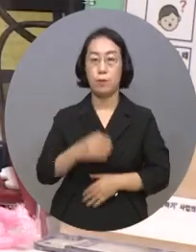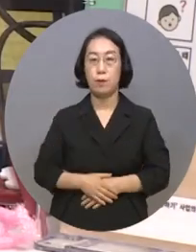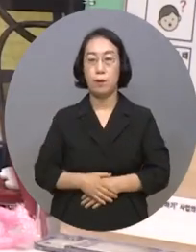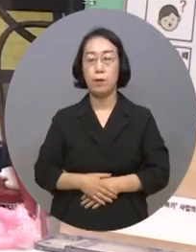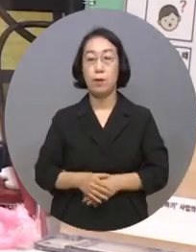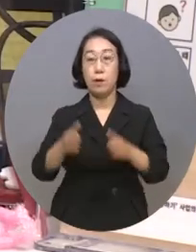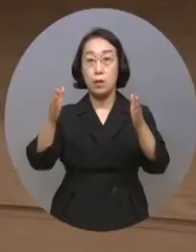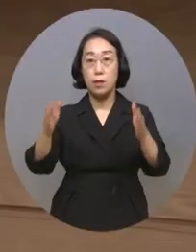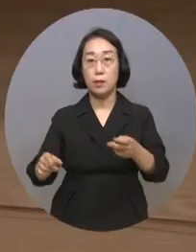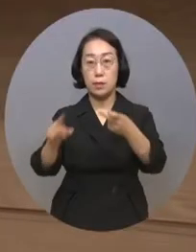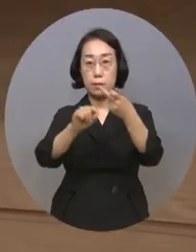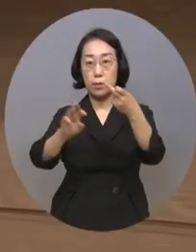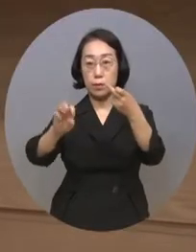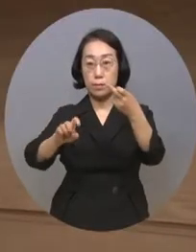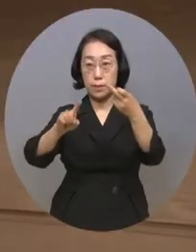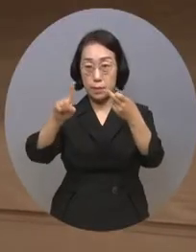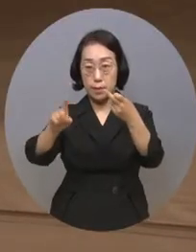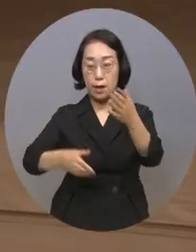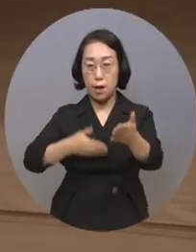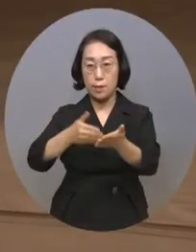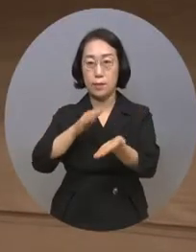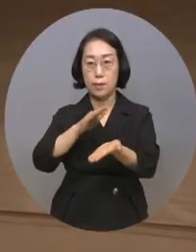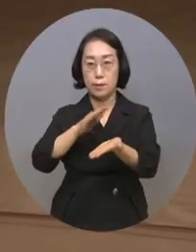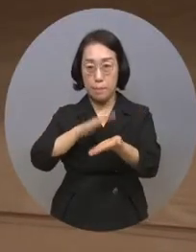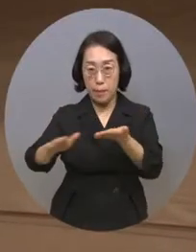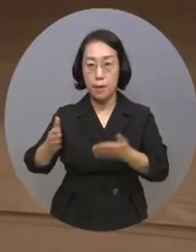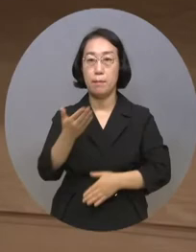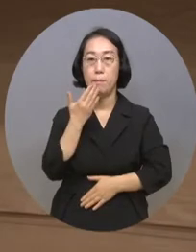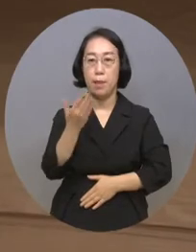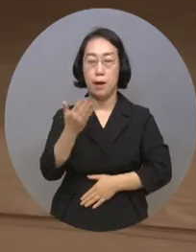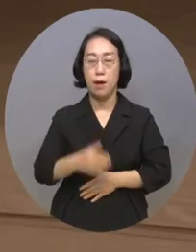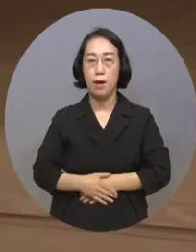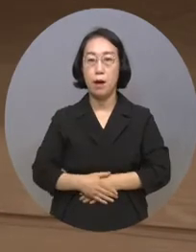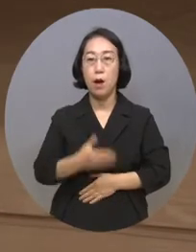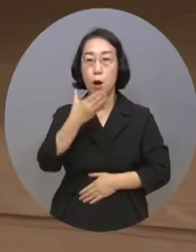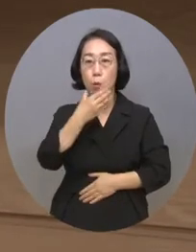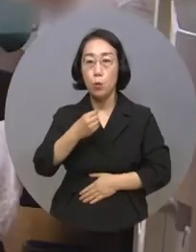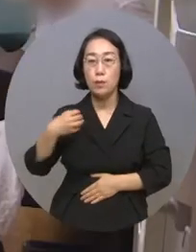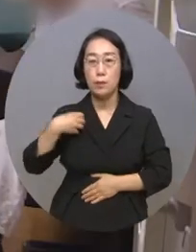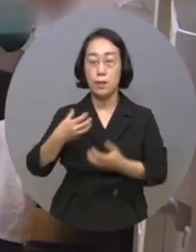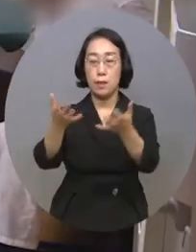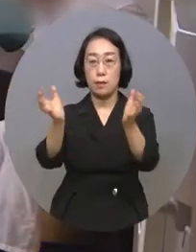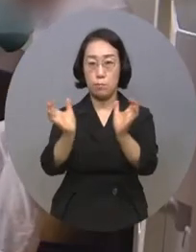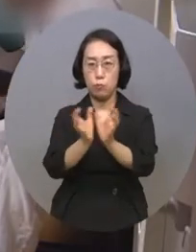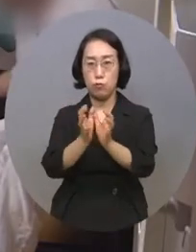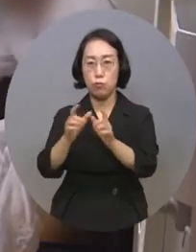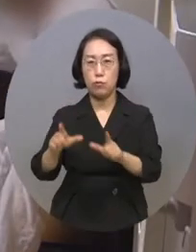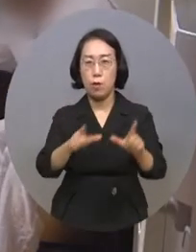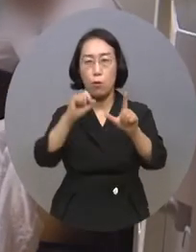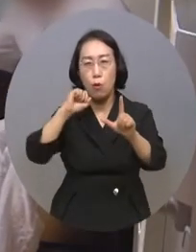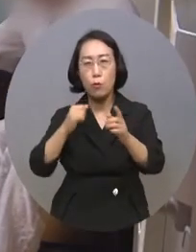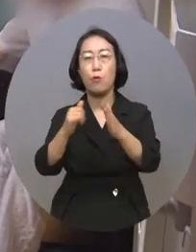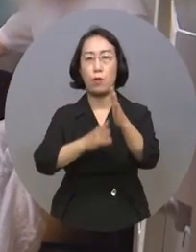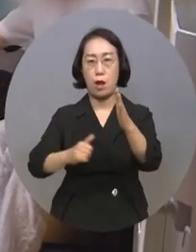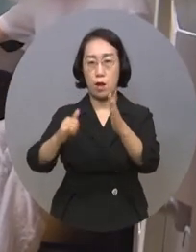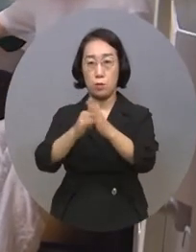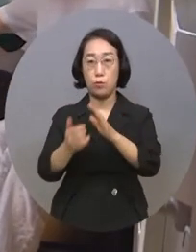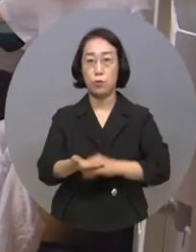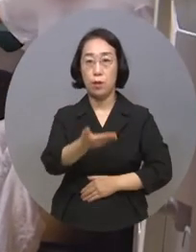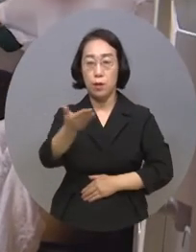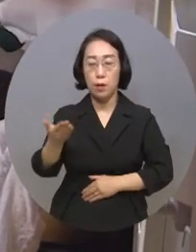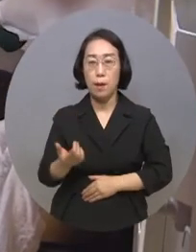기간은 오는 12월 31일까지 입니다 복지부는 생활의 어려움에 긁는 저소득층을 위해 각 지자체가